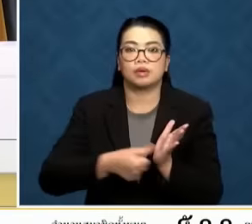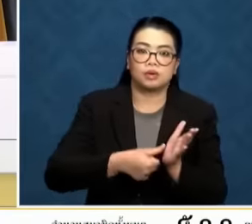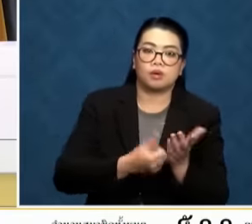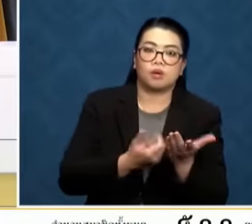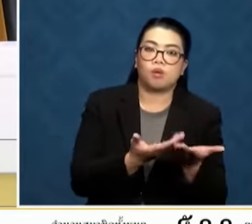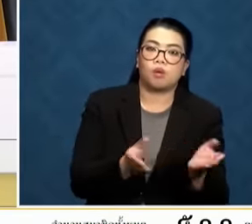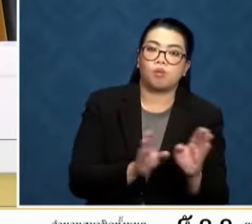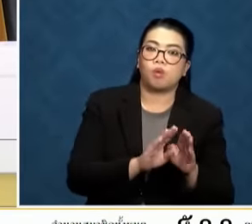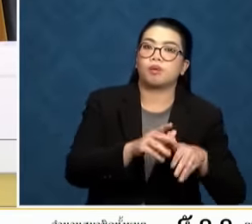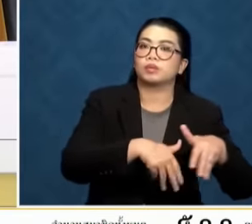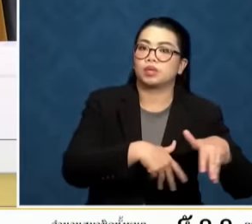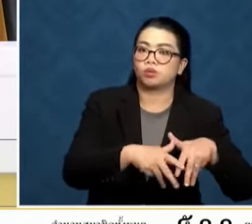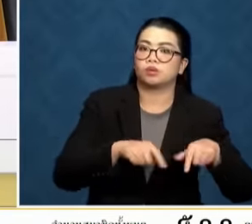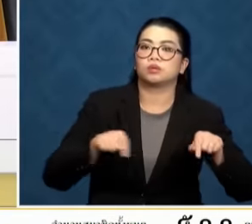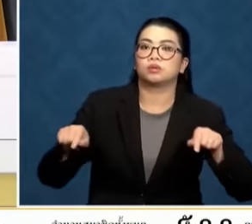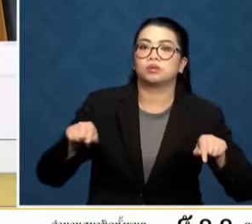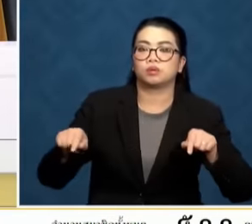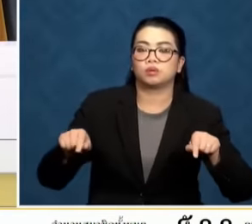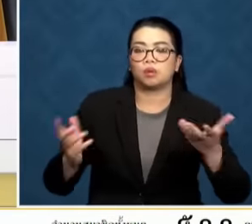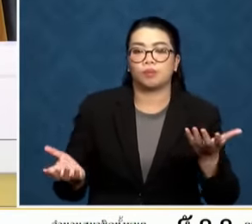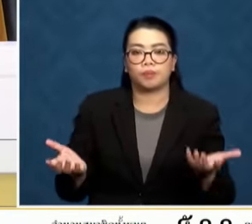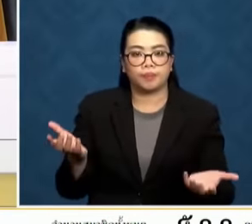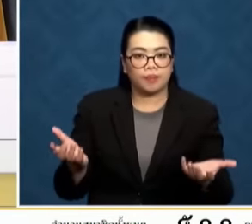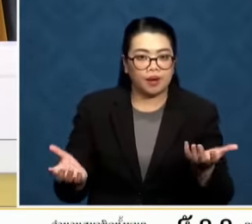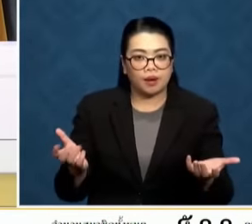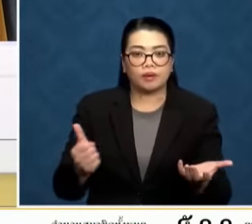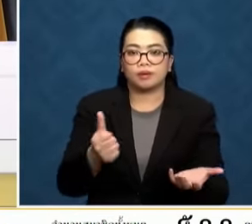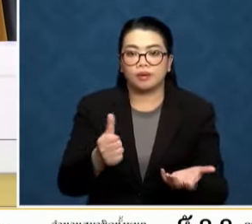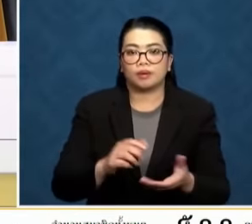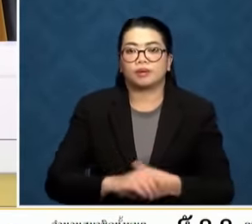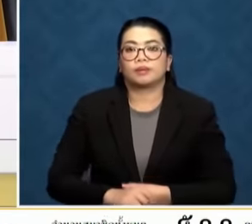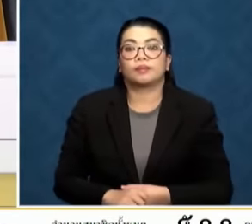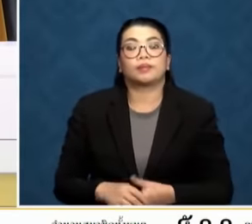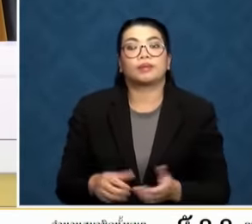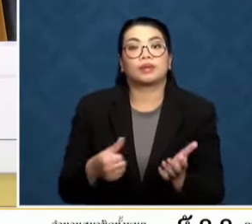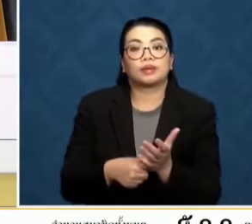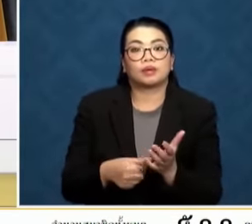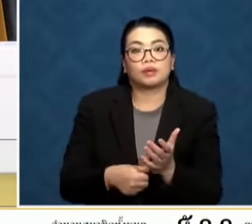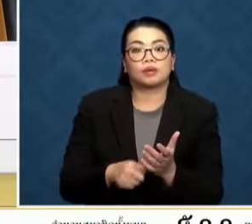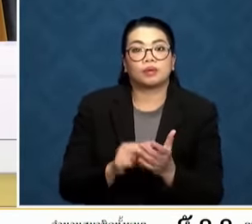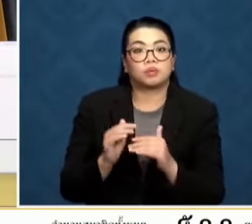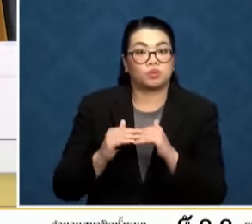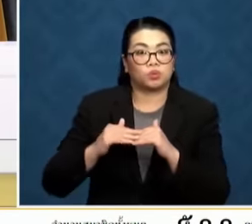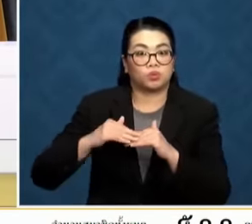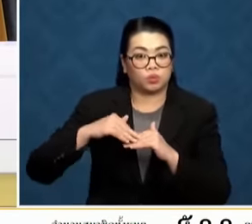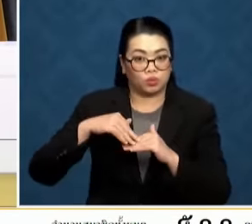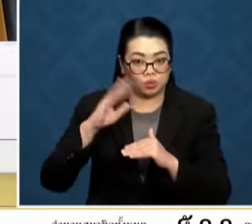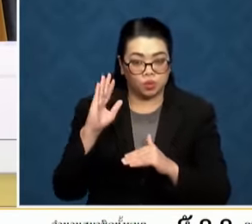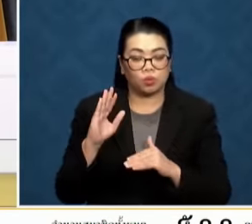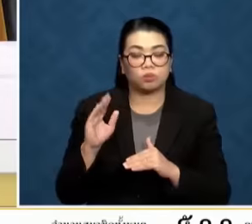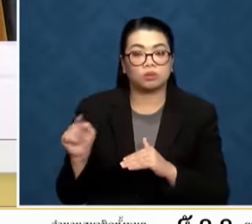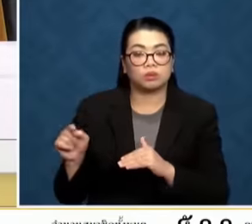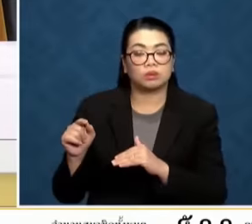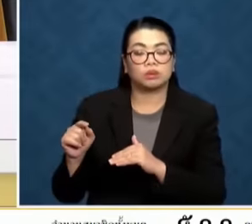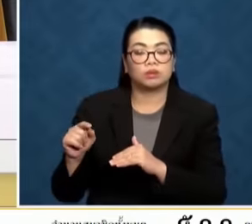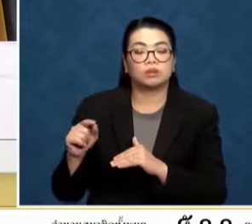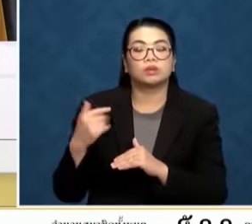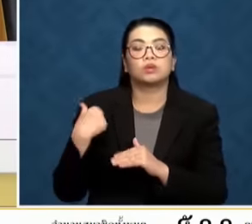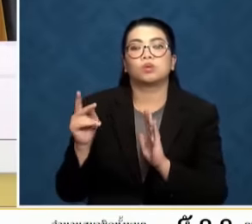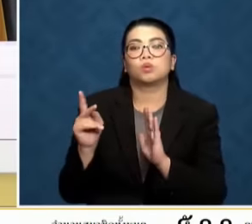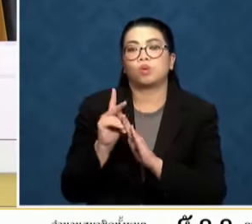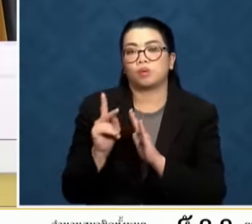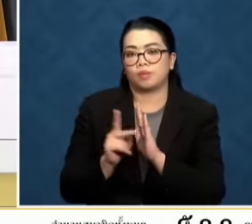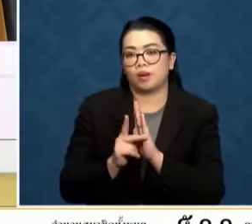จะทำและถ้าหากว่าพูดถึงว่าหนี้สาธารณะนั้นสูงเกินไปหรือไม่ทุกอย่างมันมีกฎหมาย